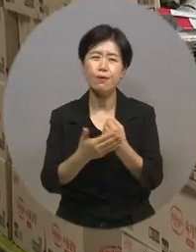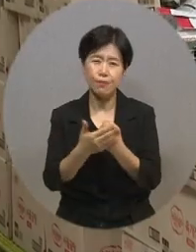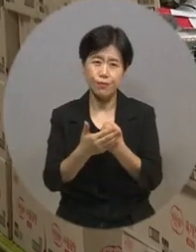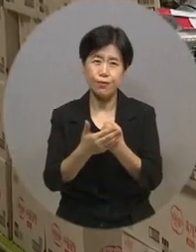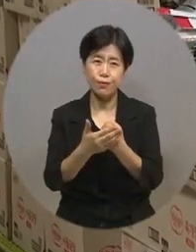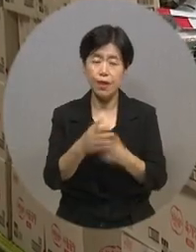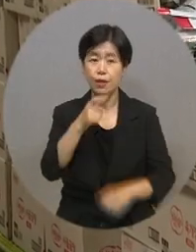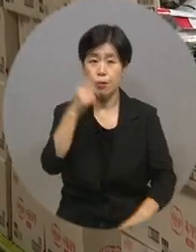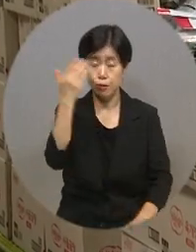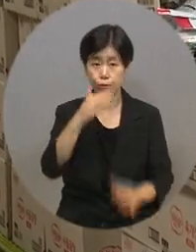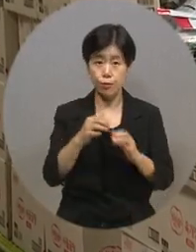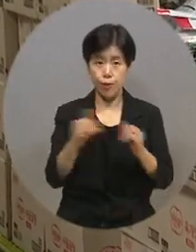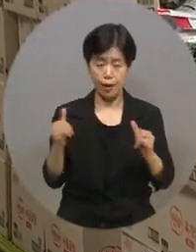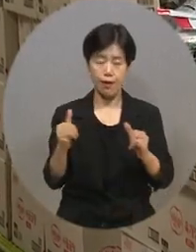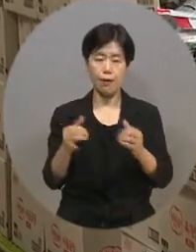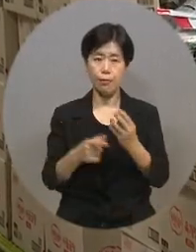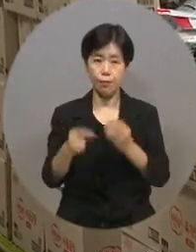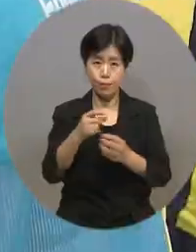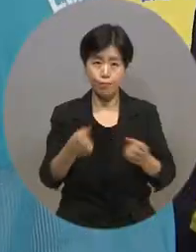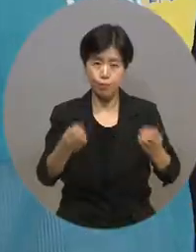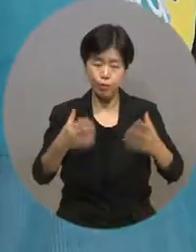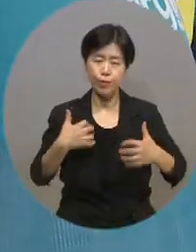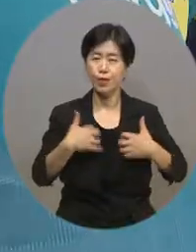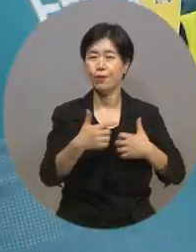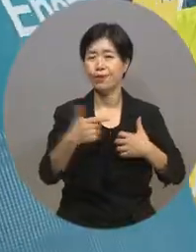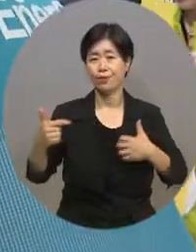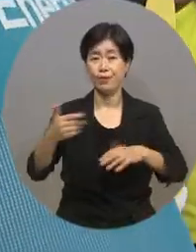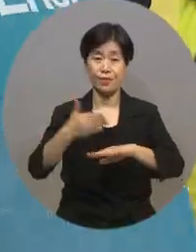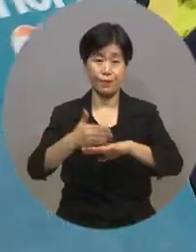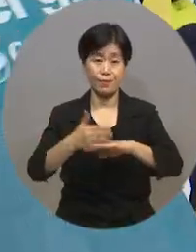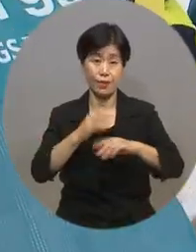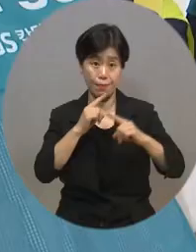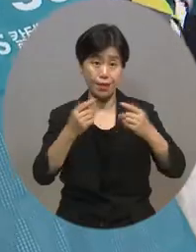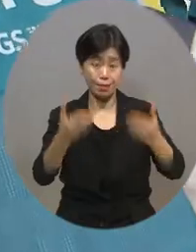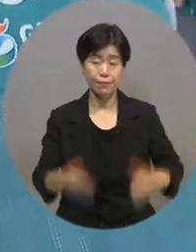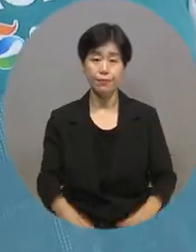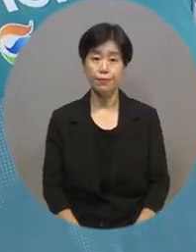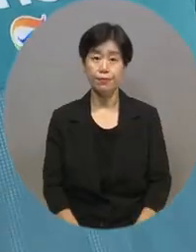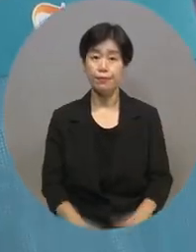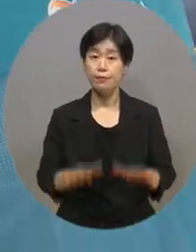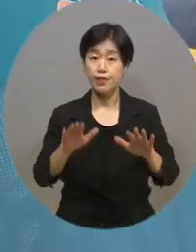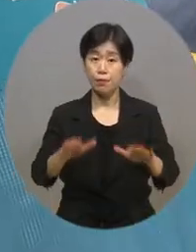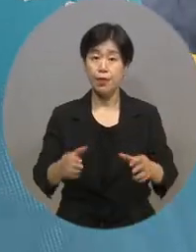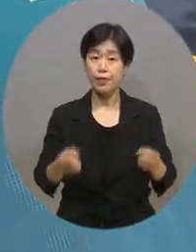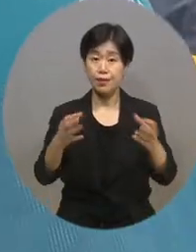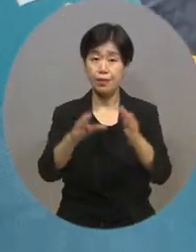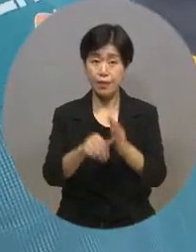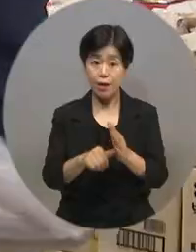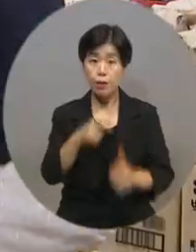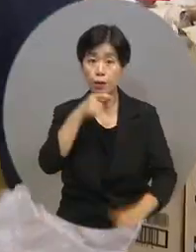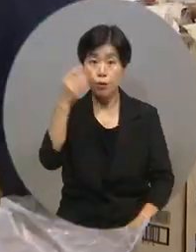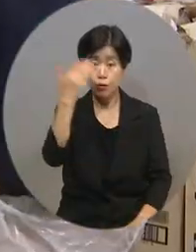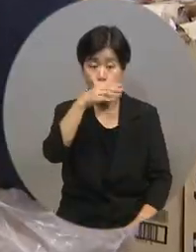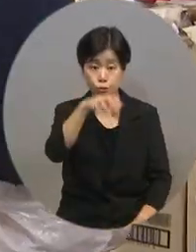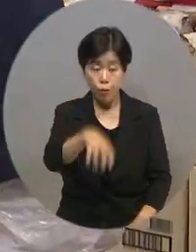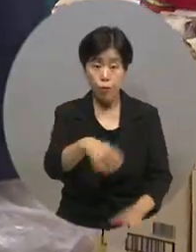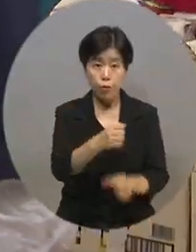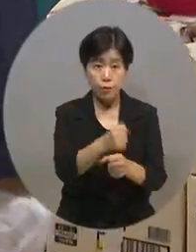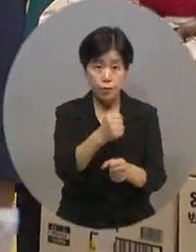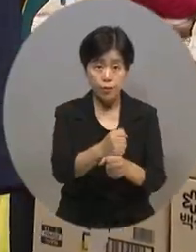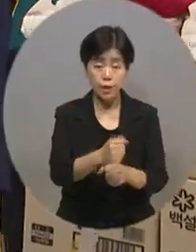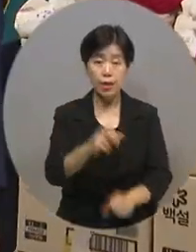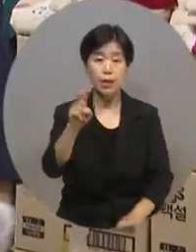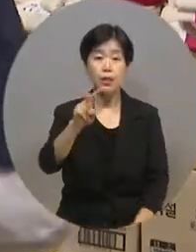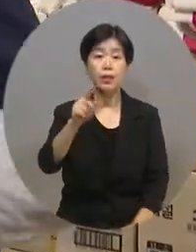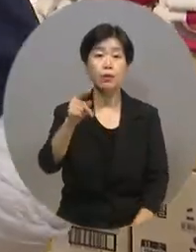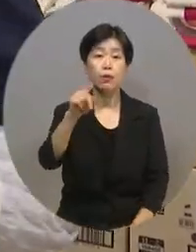든든한 명절을 보내고 있다고 감사의 뜻을 전했습니다. 이번 행사에는 여수 지역에서 생산된 20kg